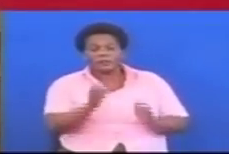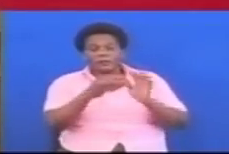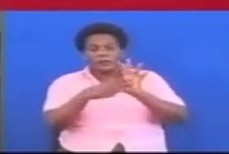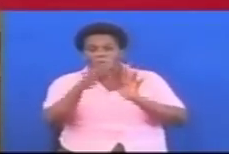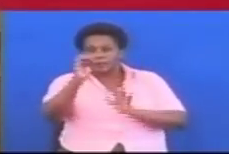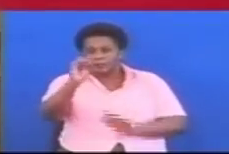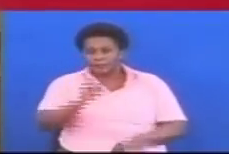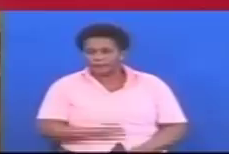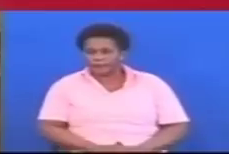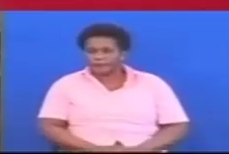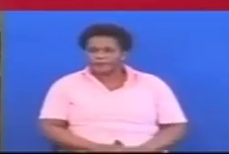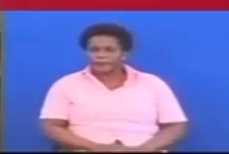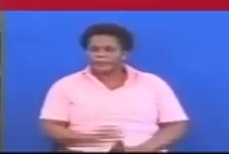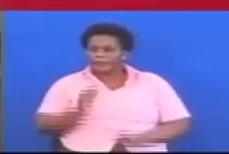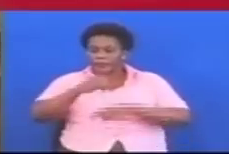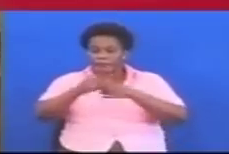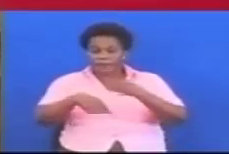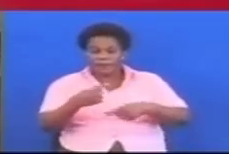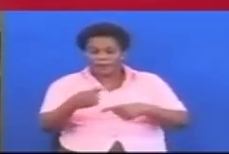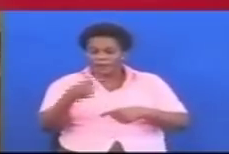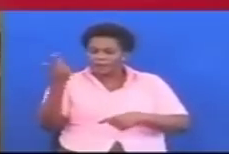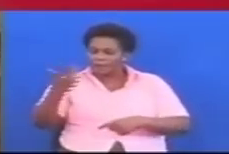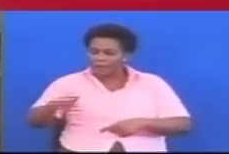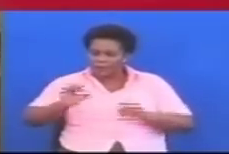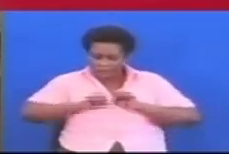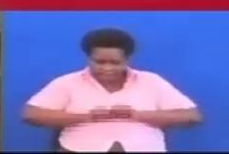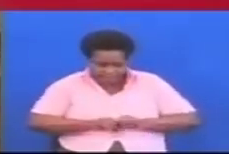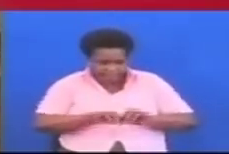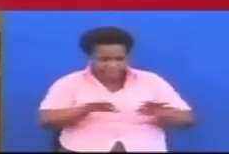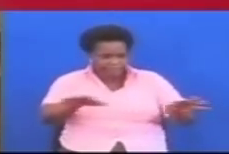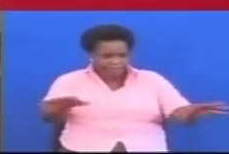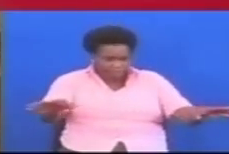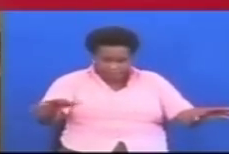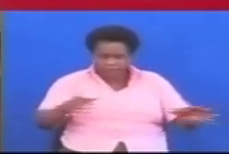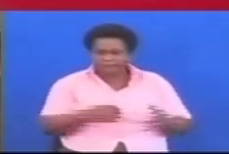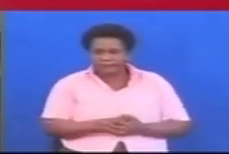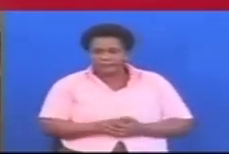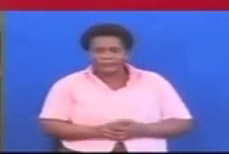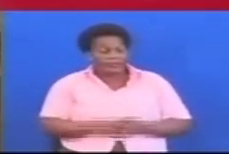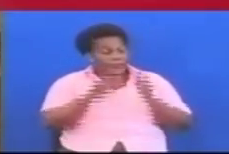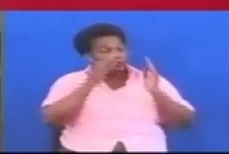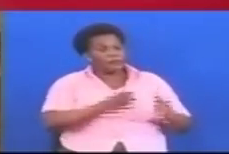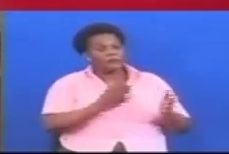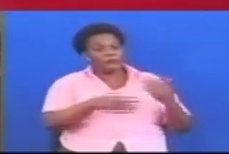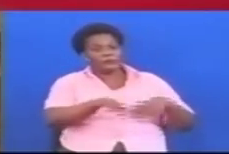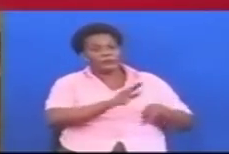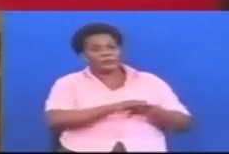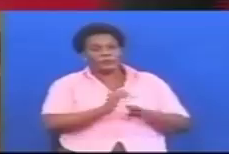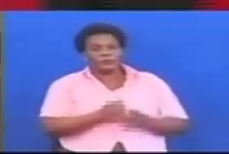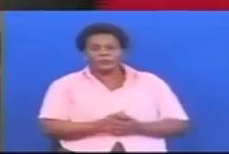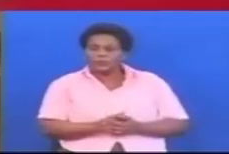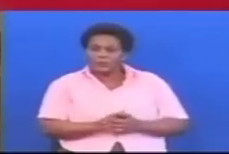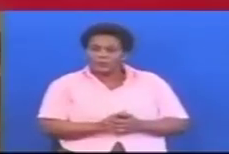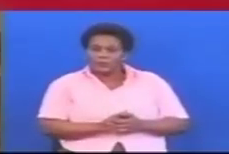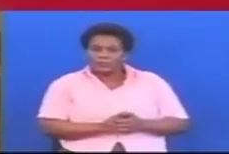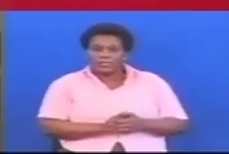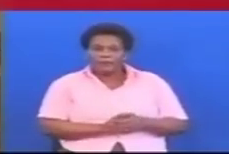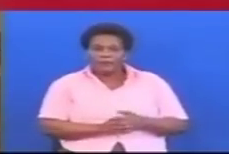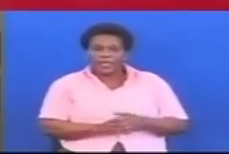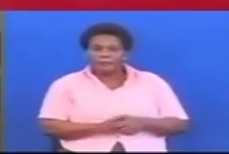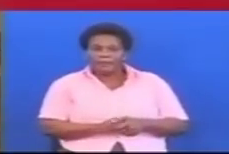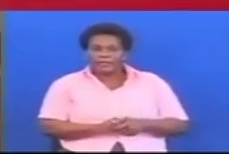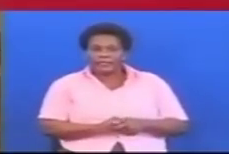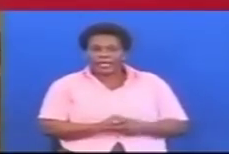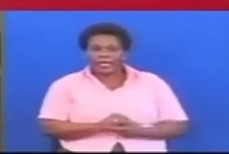80%. Miradi ya kusambaza maji kwenye maeneo yasiyo na huduma. Mheshimiwa Mwenyekiti, Mamlaka ya Maji Safi na Usafi wa Mazingira ya